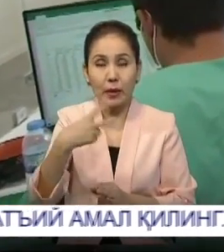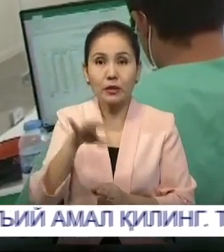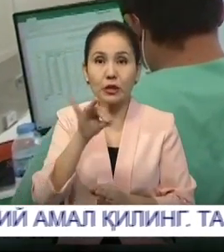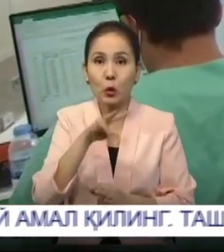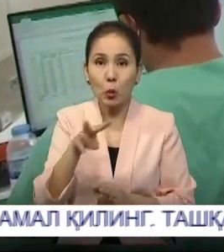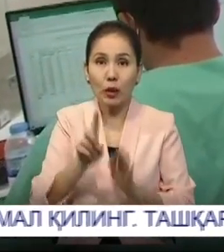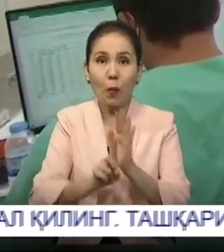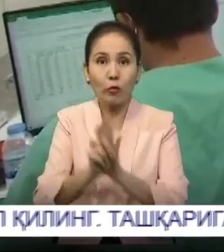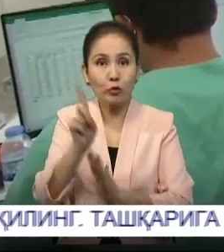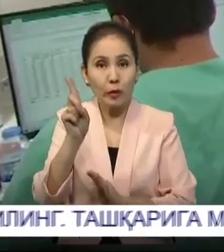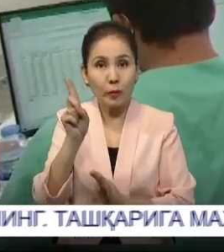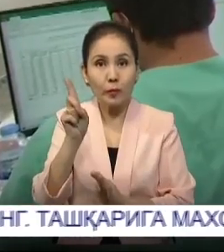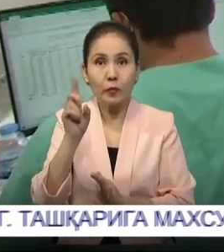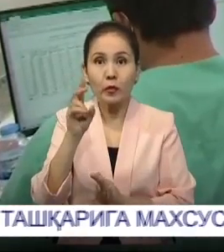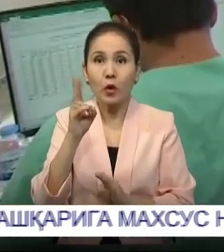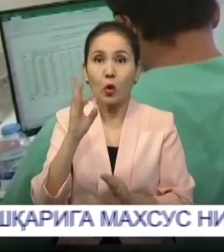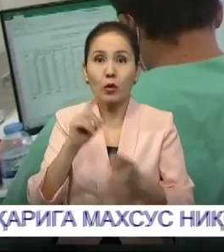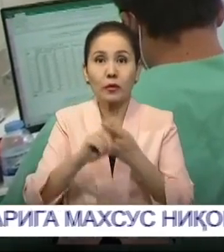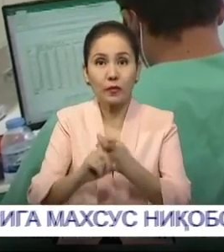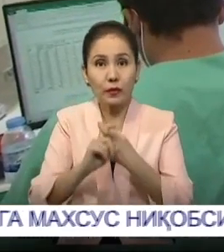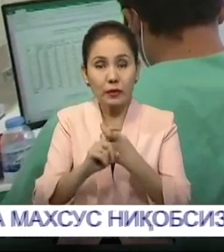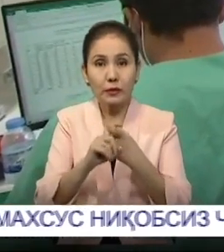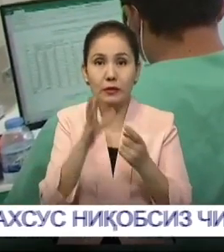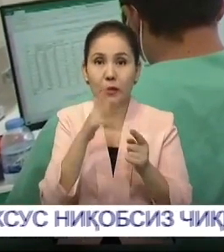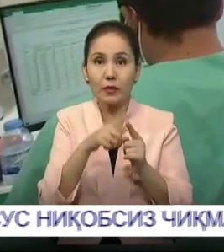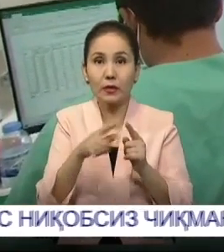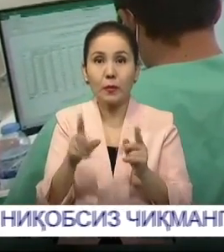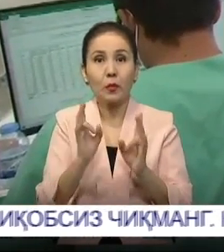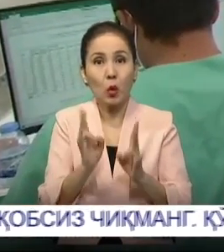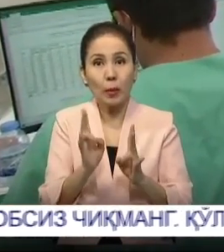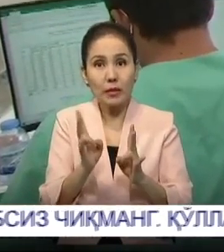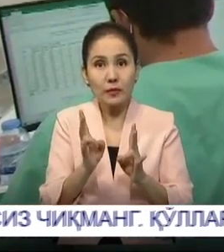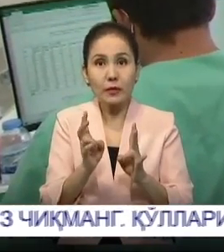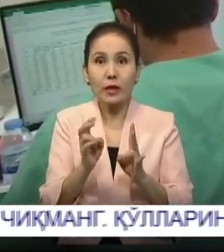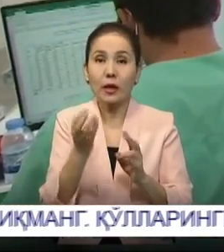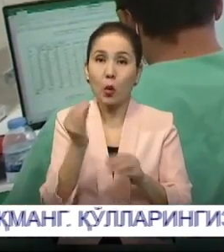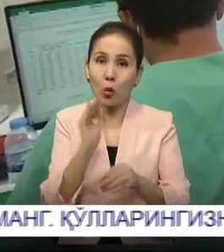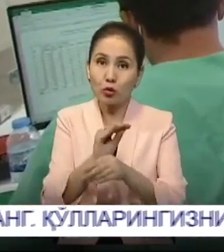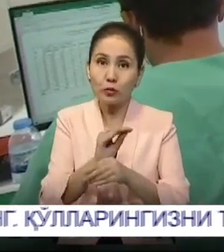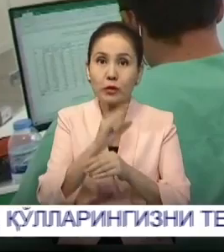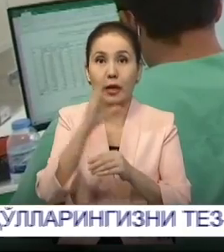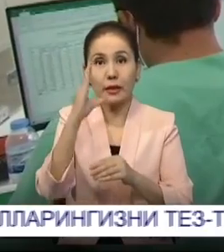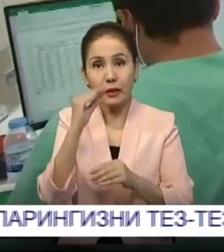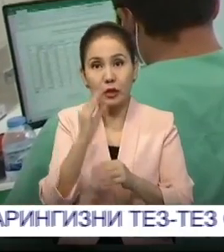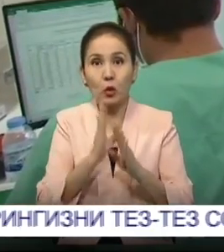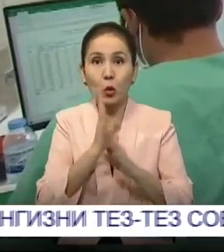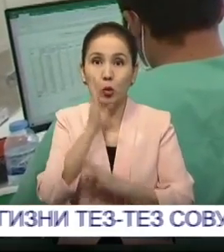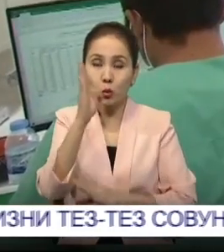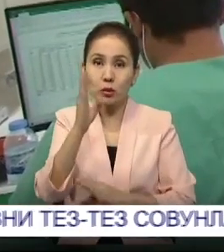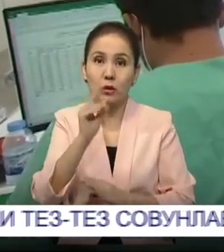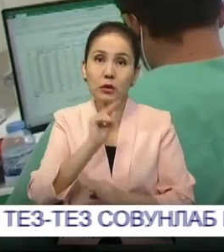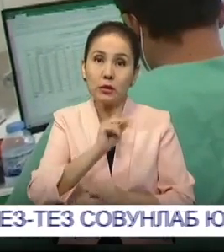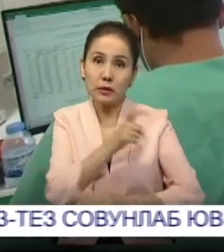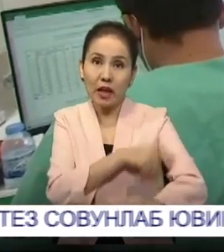2020 yil 20 iyuldan boshlab koronavirus epidemiyasi davrida normativga qo'shimcha ravishda kecha-yu kunduz navbatchilik qiladigan bir